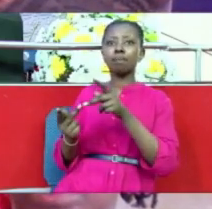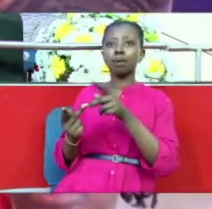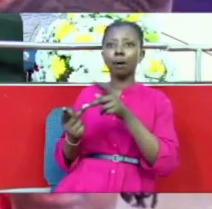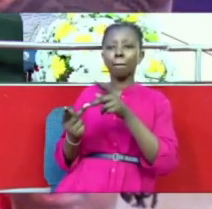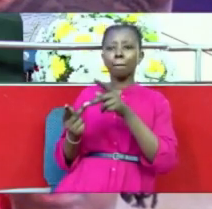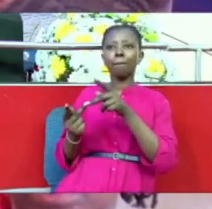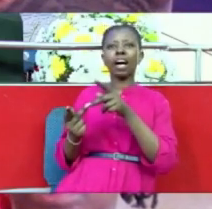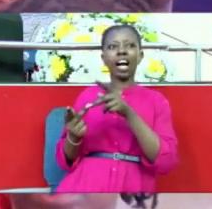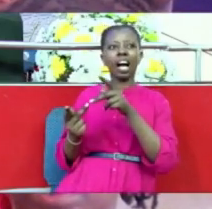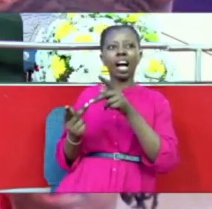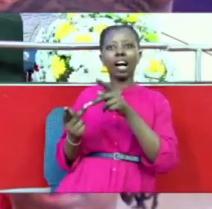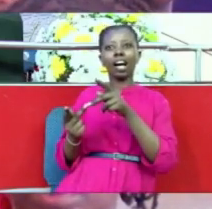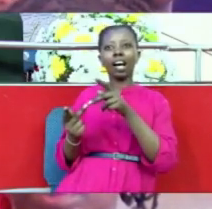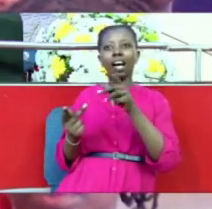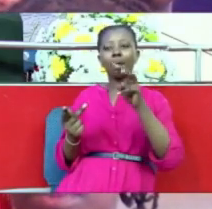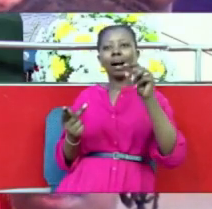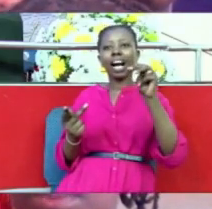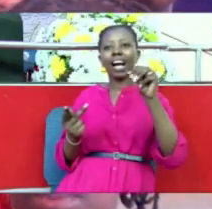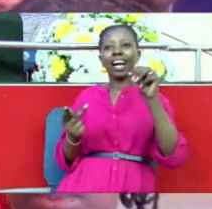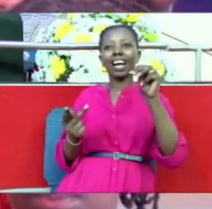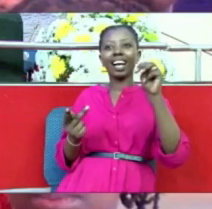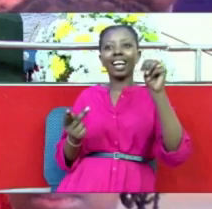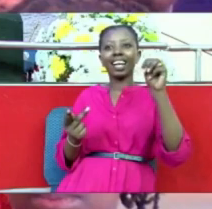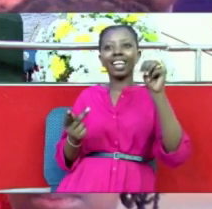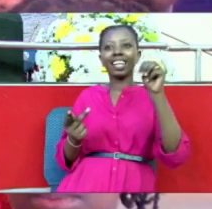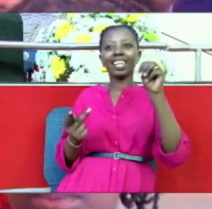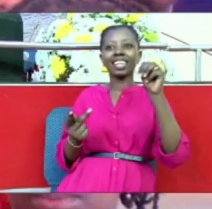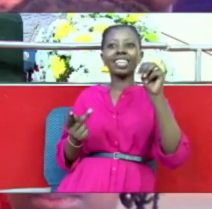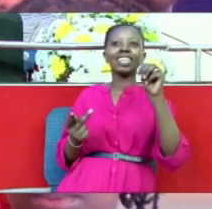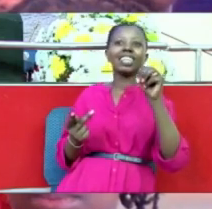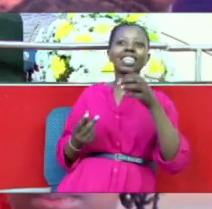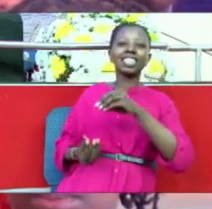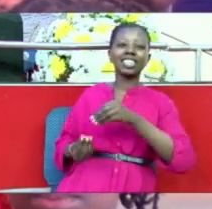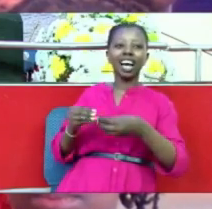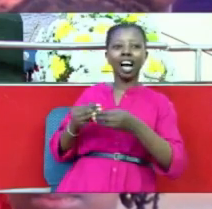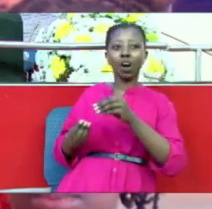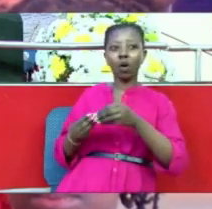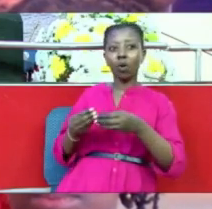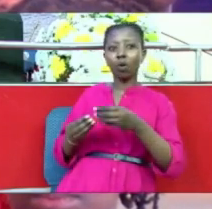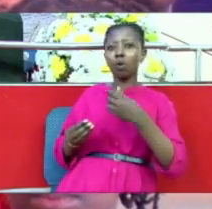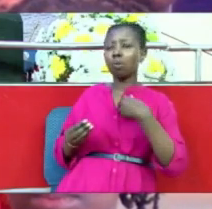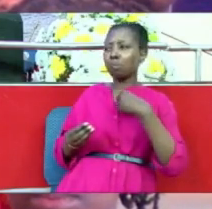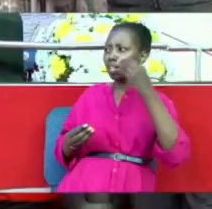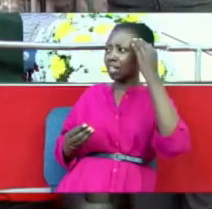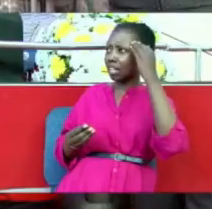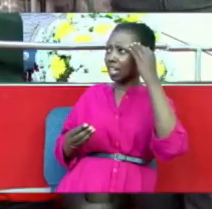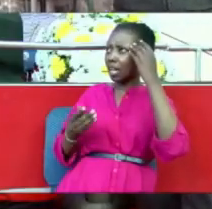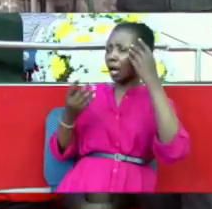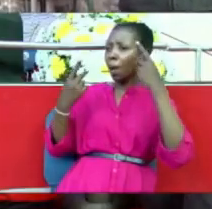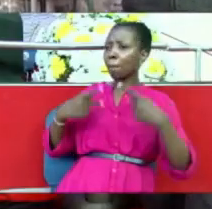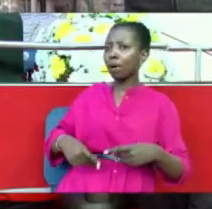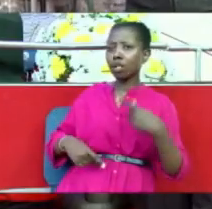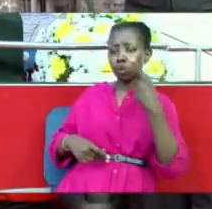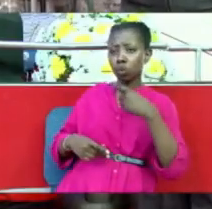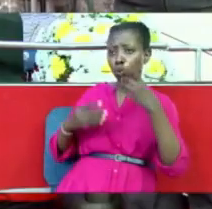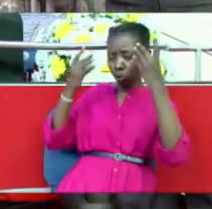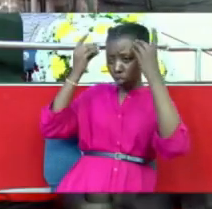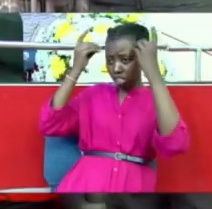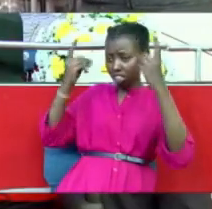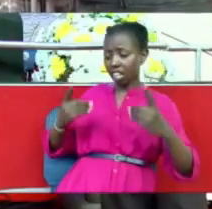thought that is someone who has decided to do something. Huyu ni mtu ameamua.